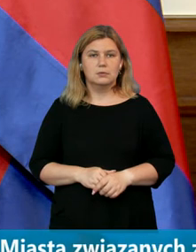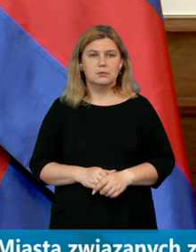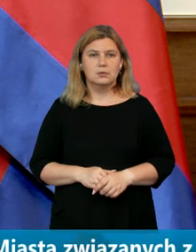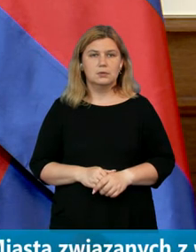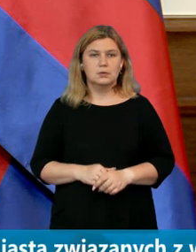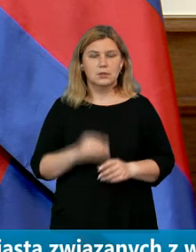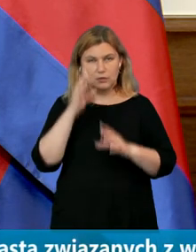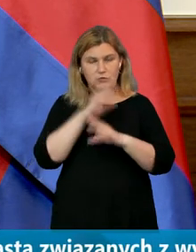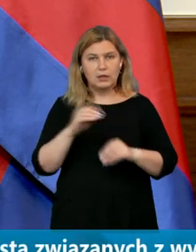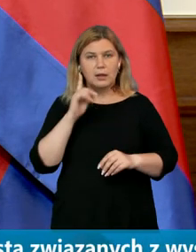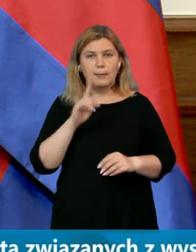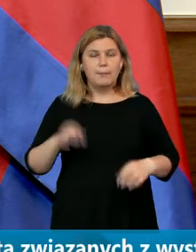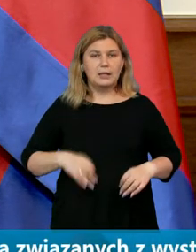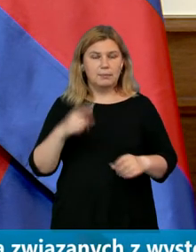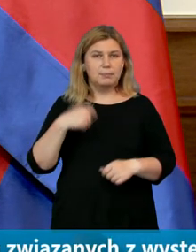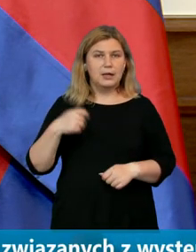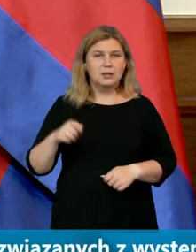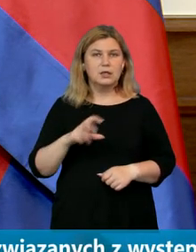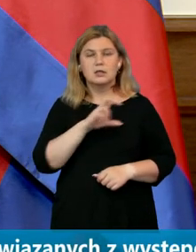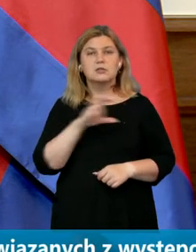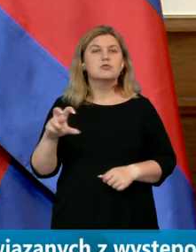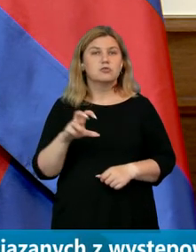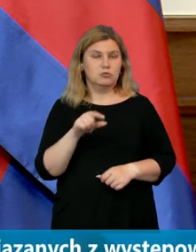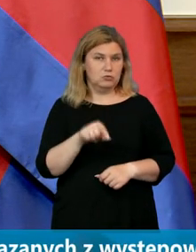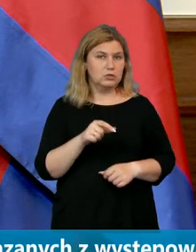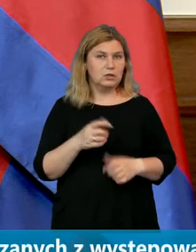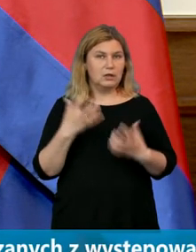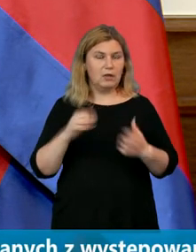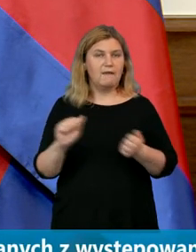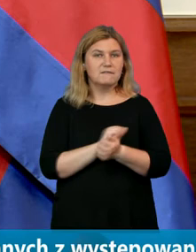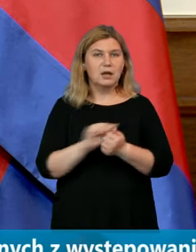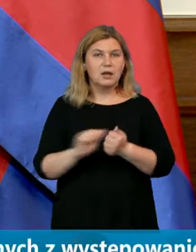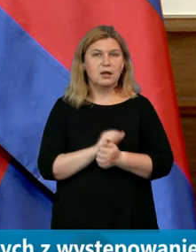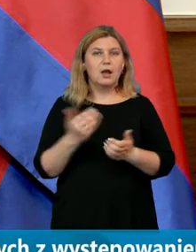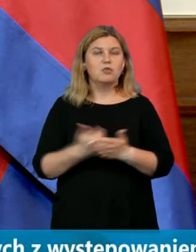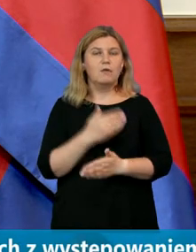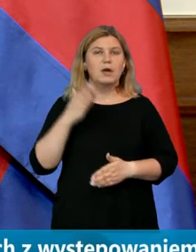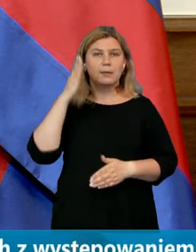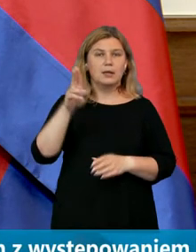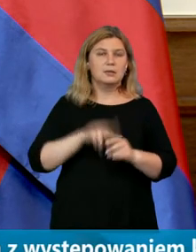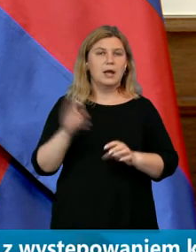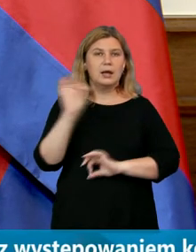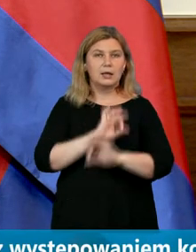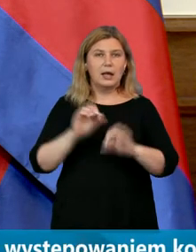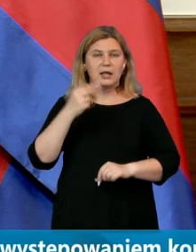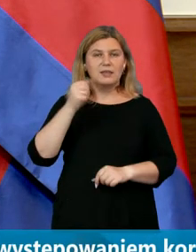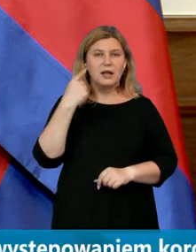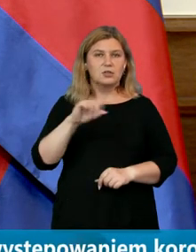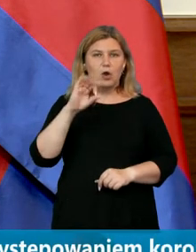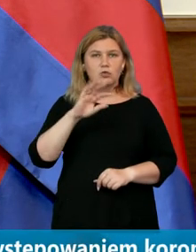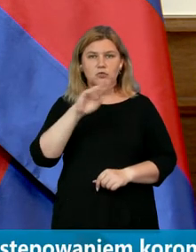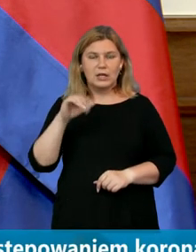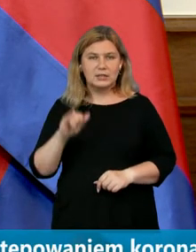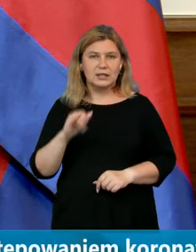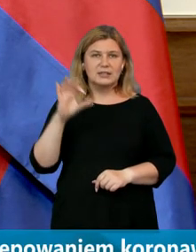Szanowny Panie Prezydencie, Pan Łukasz pisze, czy zamierza Pan walczyć o środki w nowej perspektywie na remont tzw. Dodrzanki ulicy Stalmacha